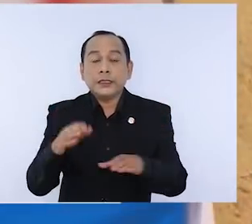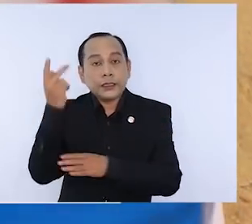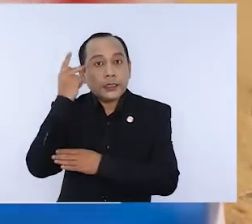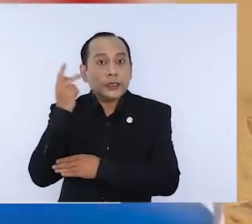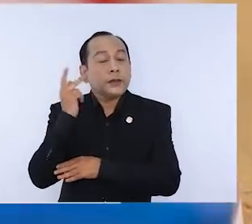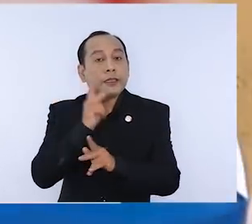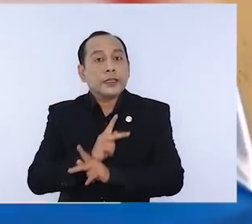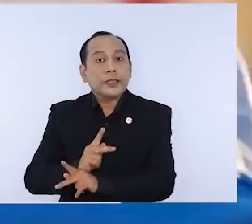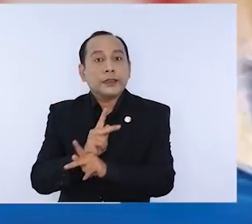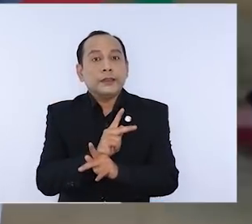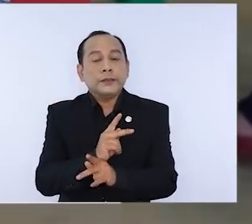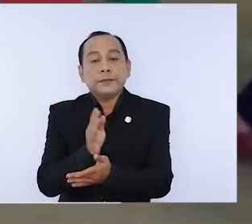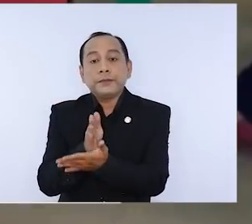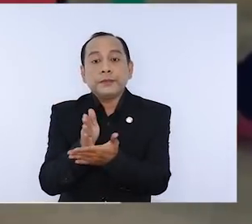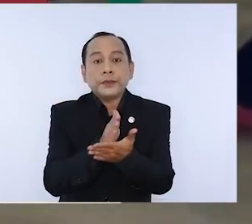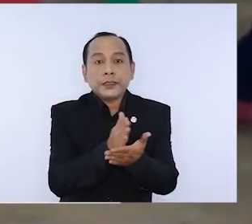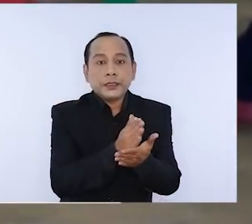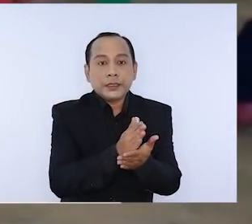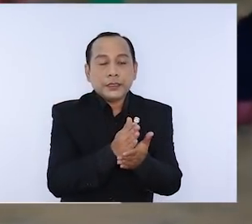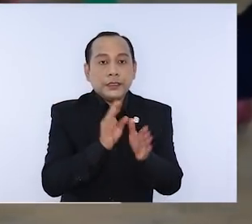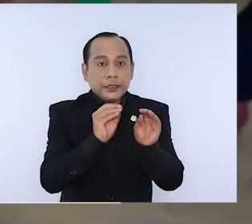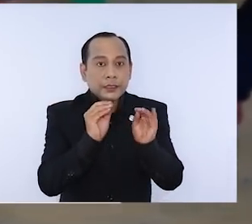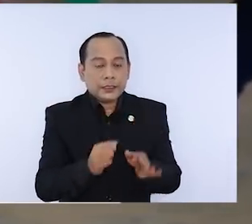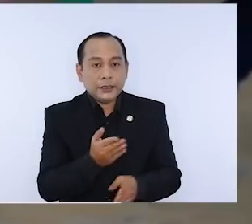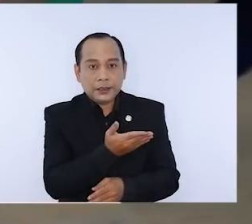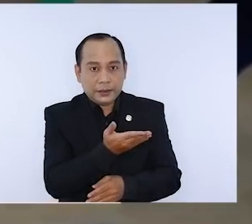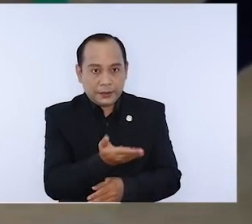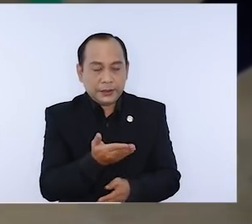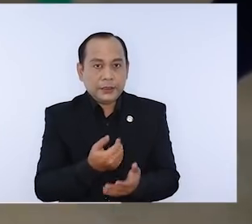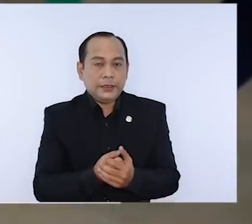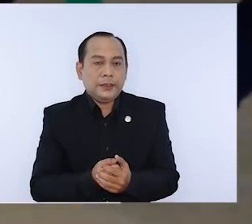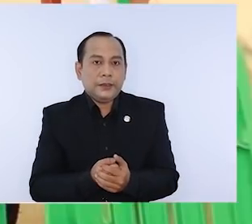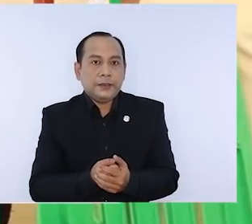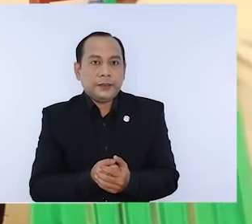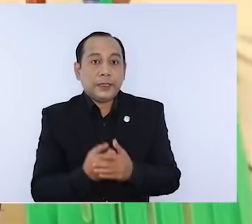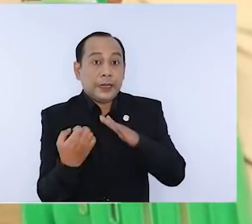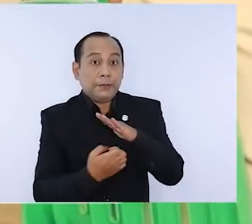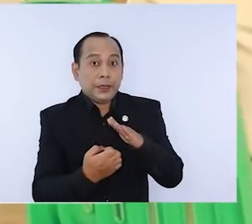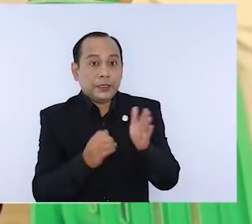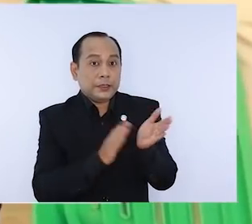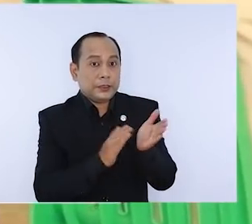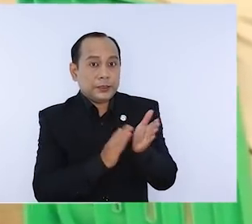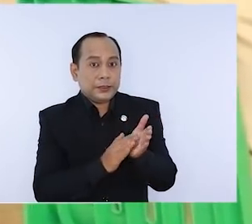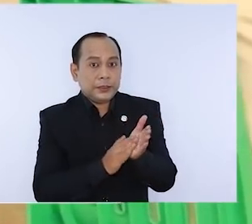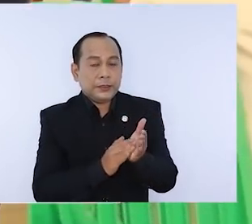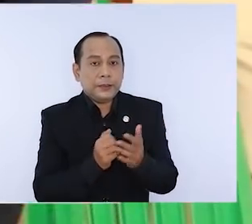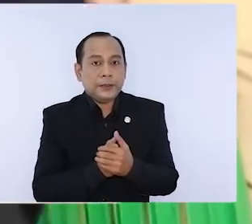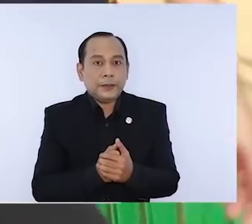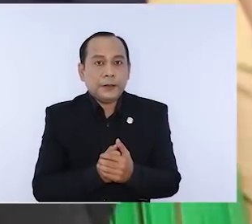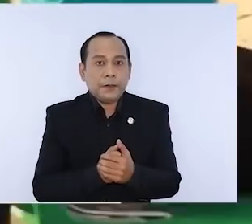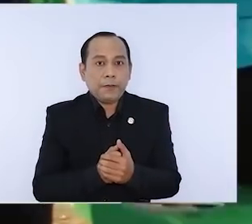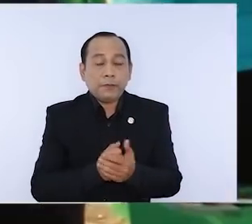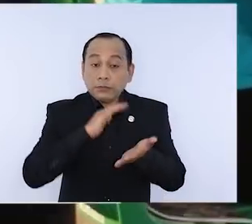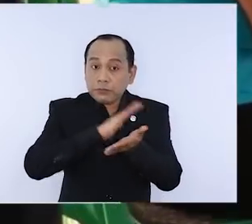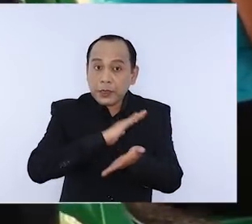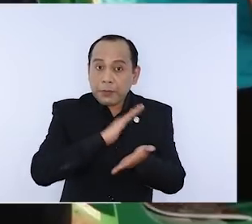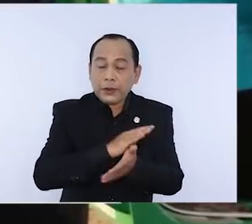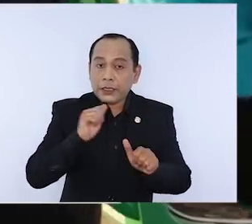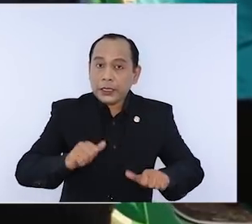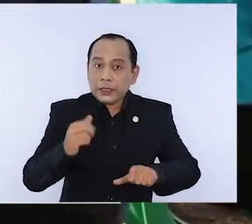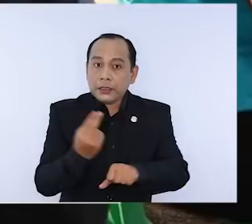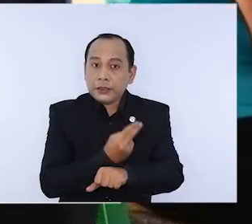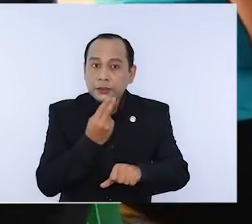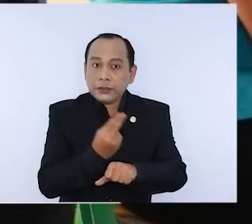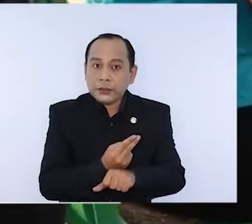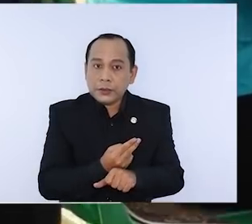Kadiwa Cares ay namahagi sa mga guro ng St. Mary Village Elementary School ng mga bond paper na magagamit nila